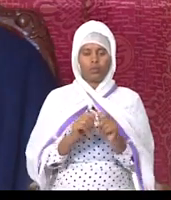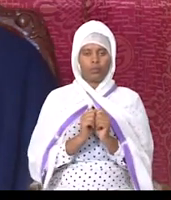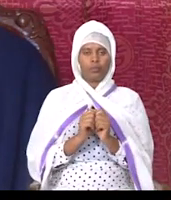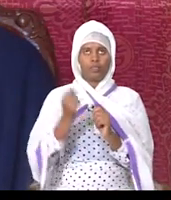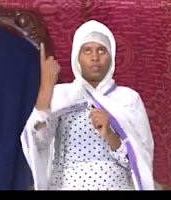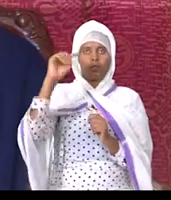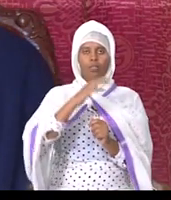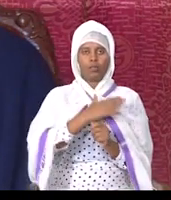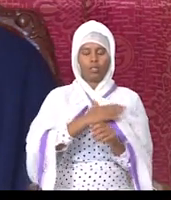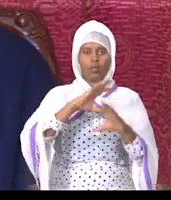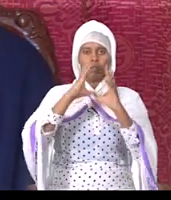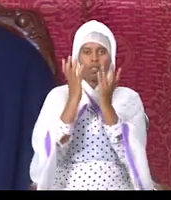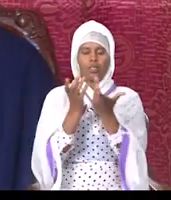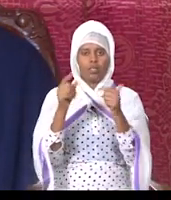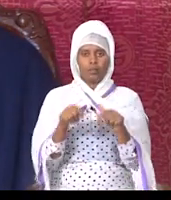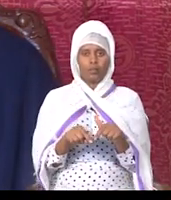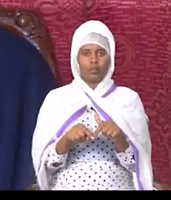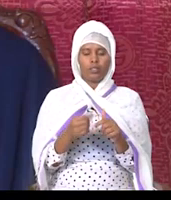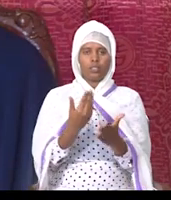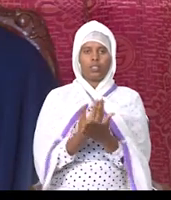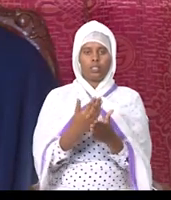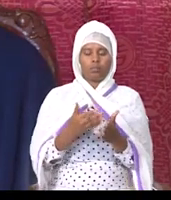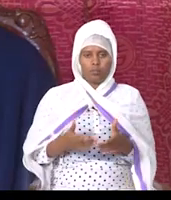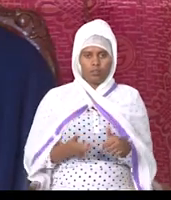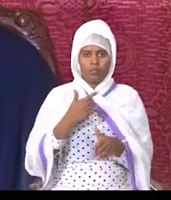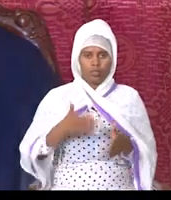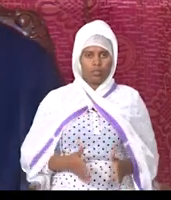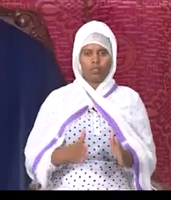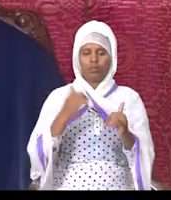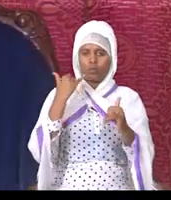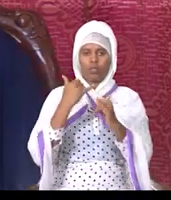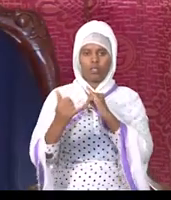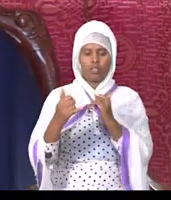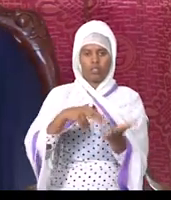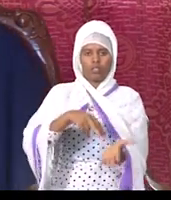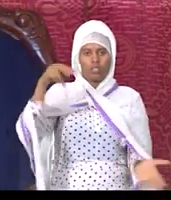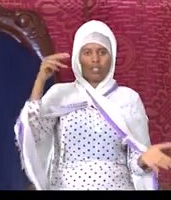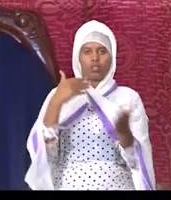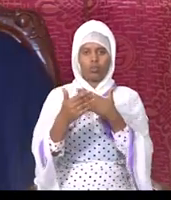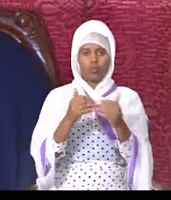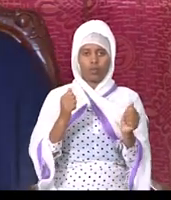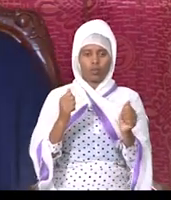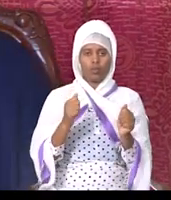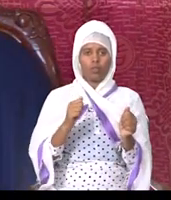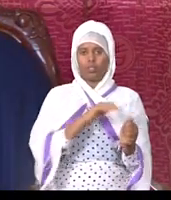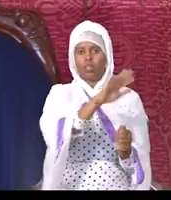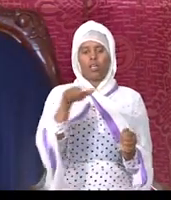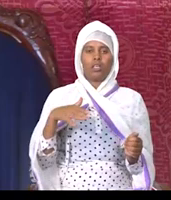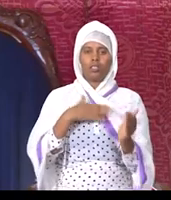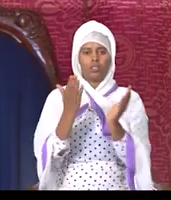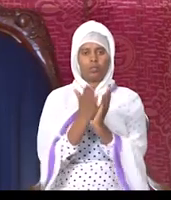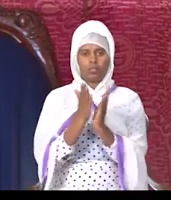እዩ ንትምህርቲ ክርስቶስ ኣምላኽ ናብዛ ዓለም እዚ መፅኡ ካብ ልደት ኣትሒዙ ክሳብ ስቅለት ክሳብ ትንሳኤ ዝገበሮም ብምሉኦም እዚኣቶም